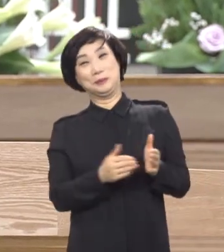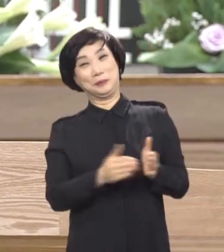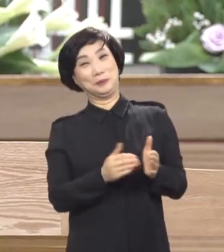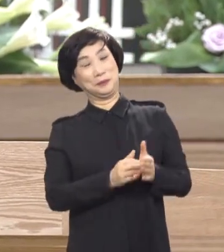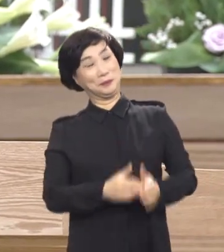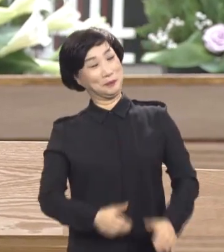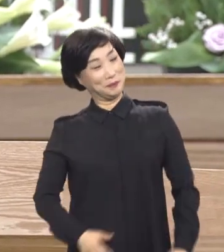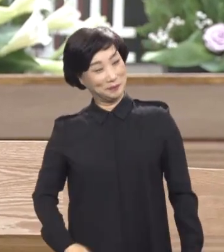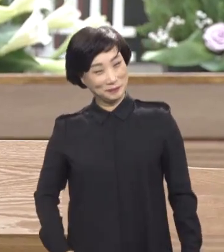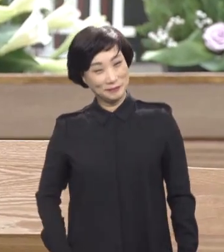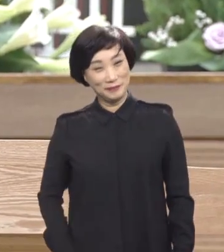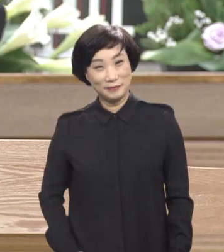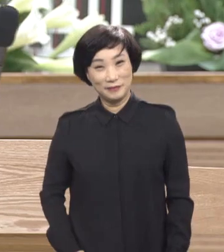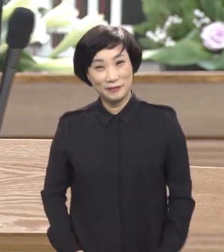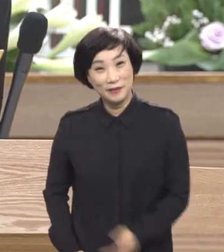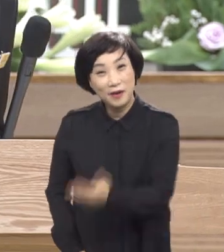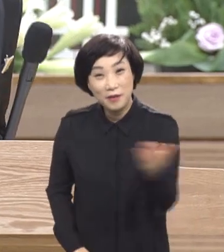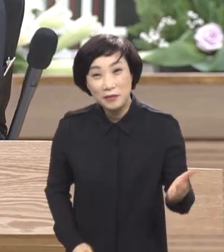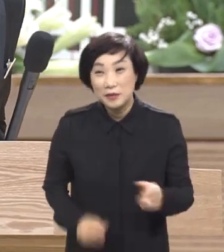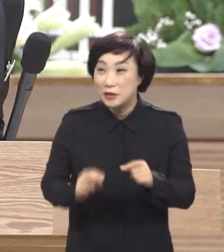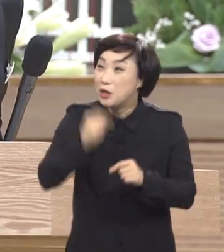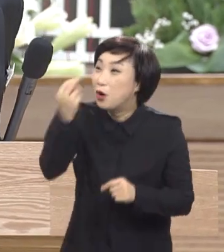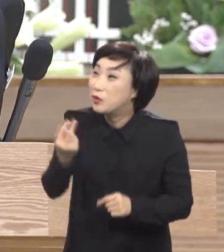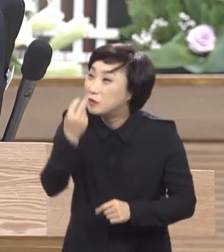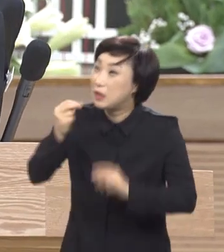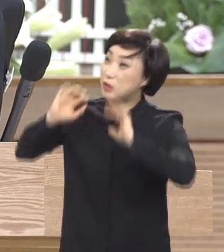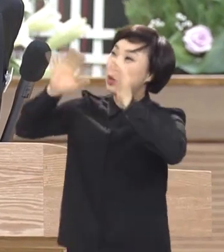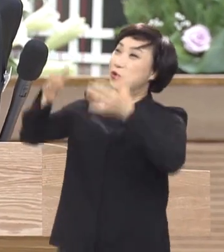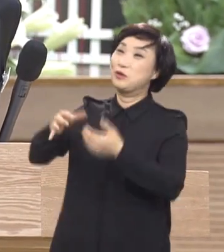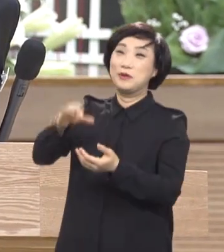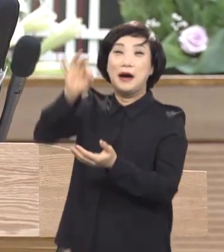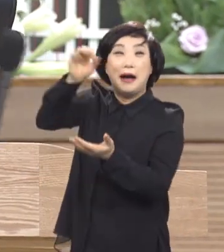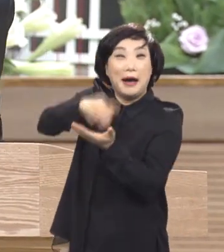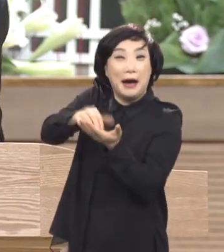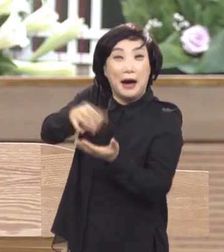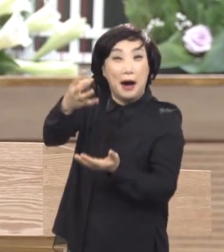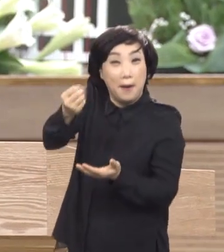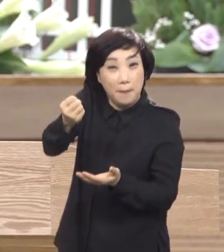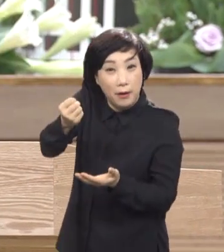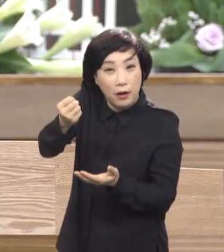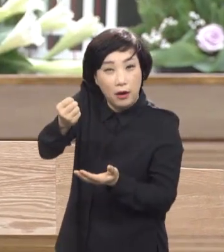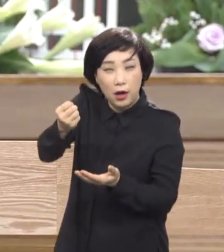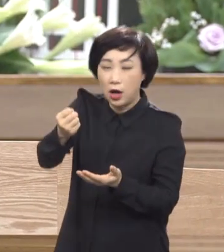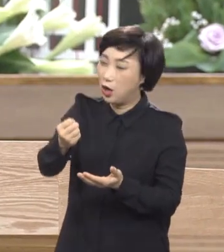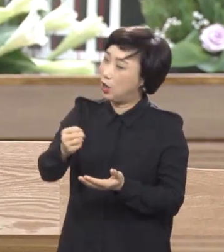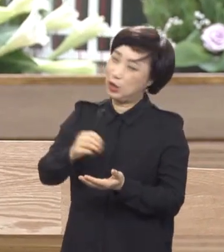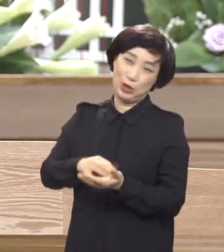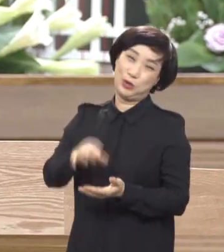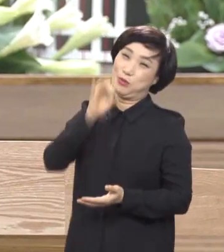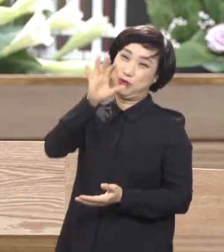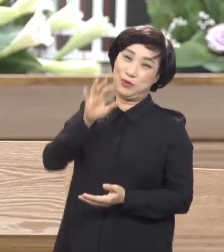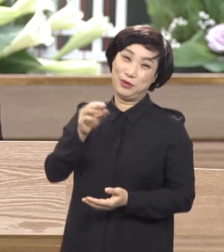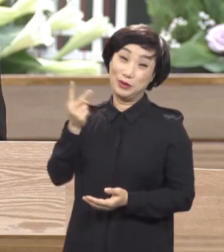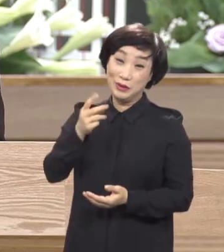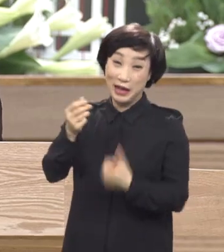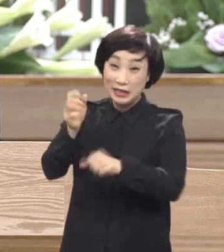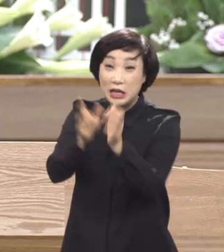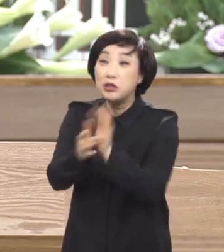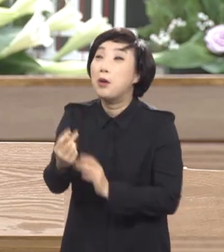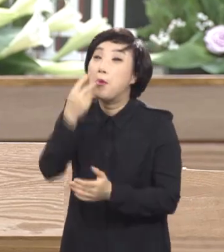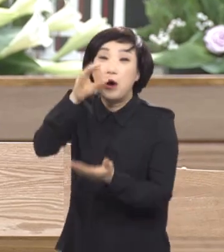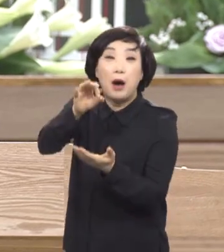아멘 영생과 천국이 얼마짜리요 아들의 목숨은 얼마짜리요